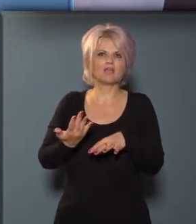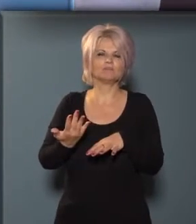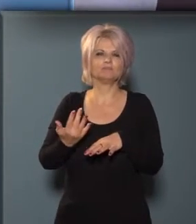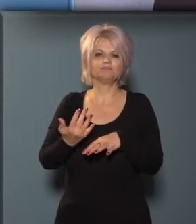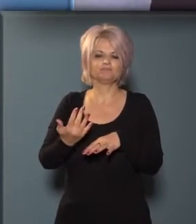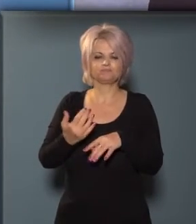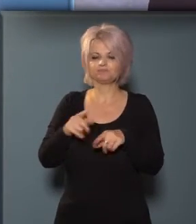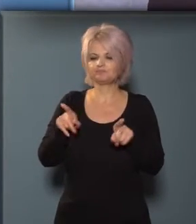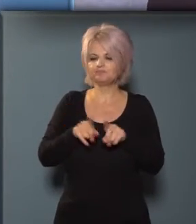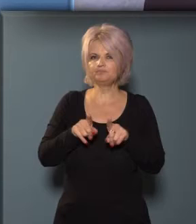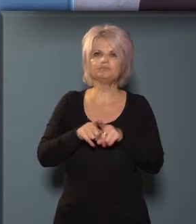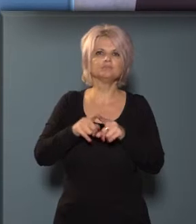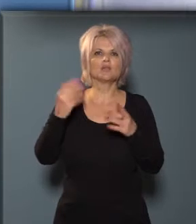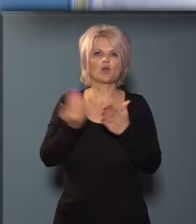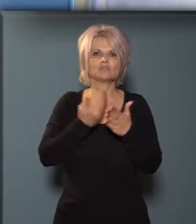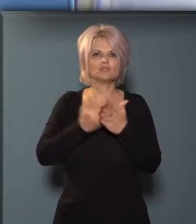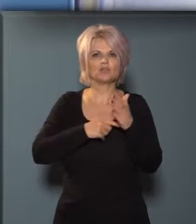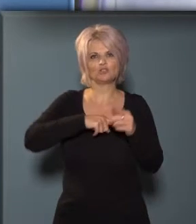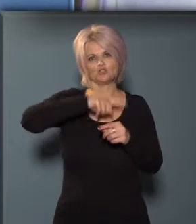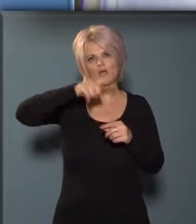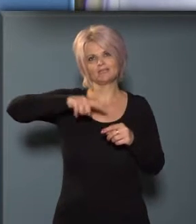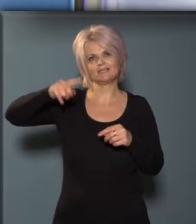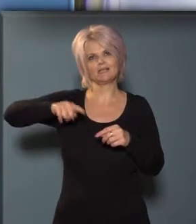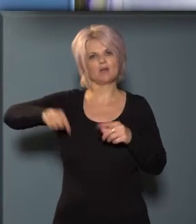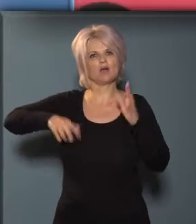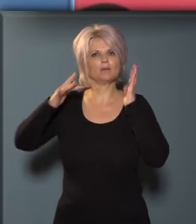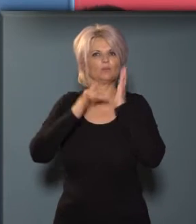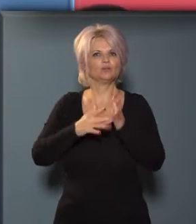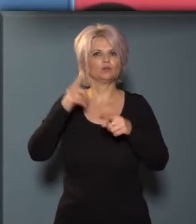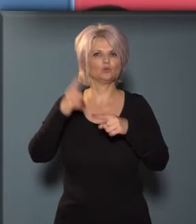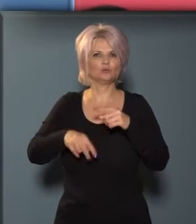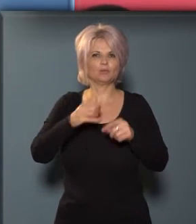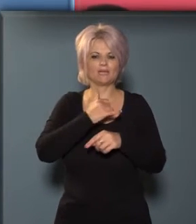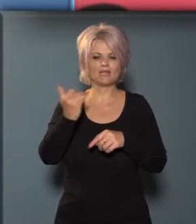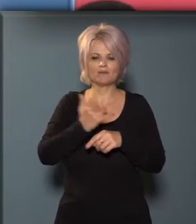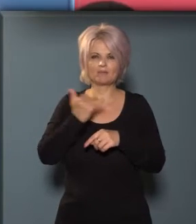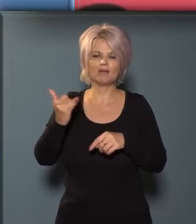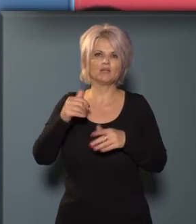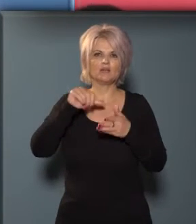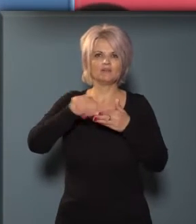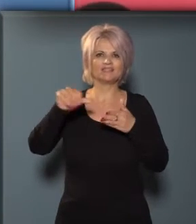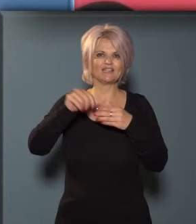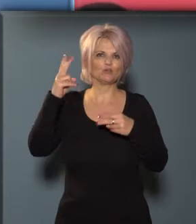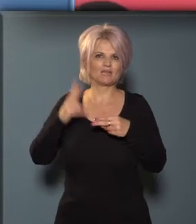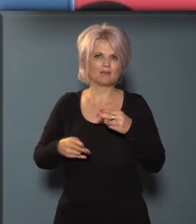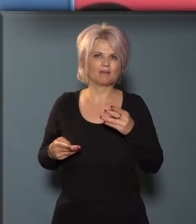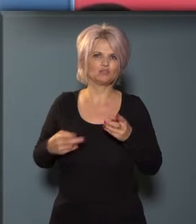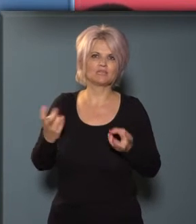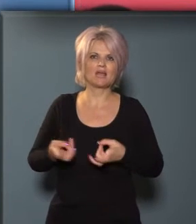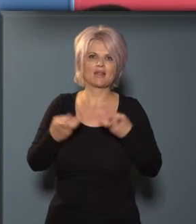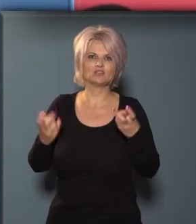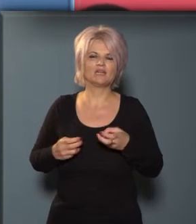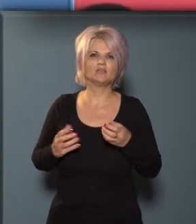ugye, mint ahogy a gazdasági statisztikák mutatják, az utóbbi években a fizetőképes kereslet